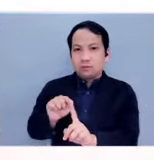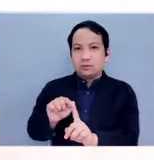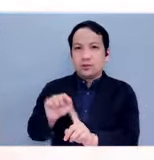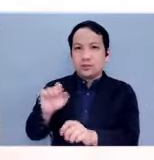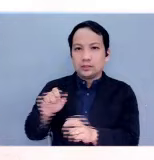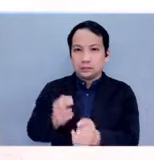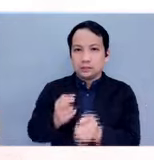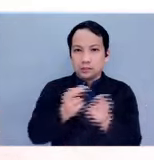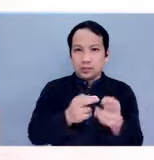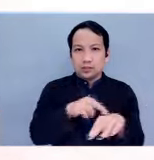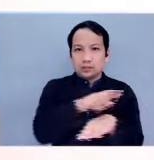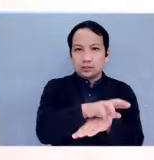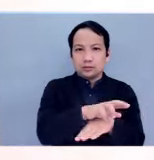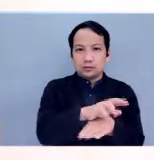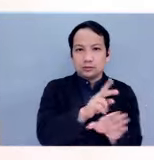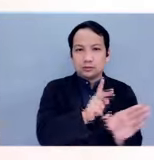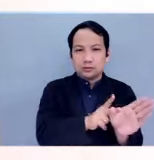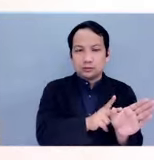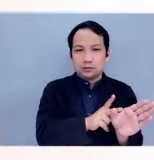isang